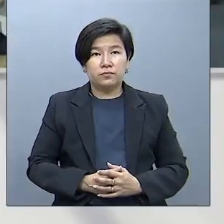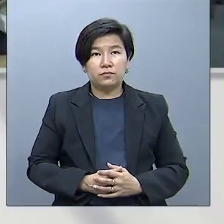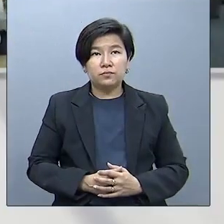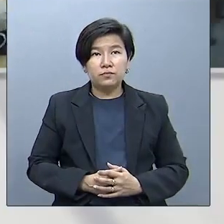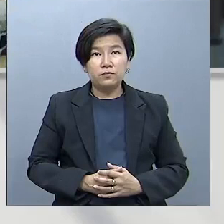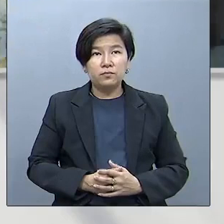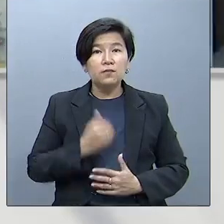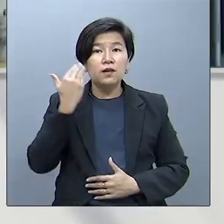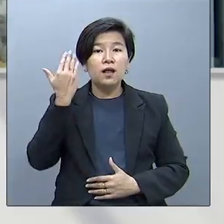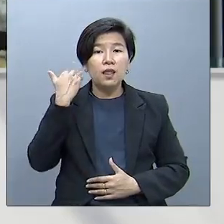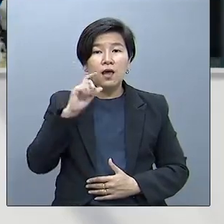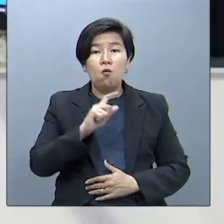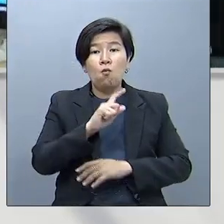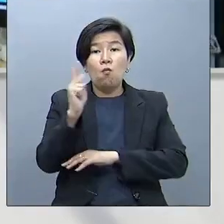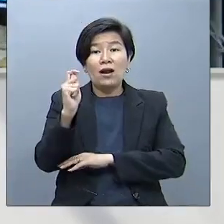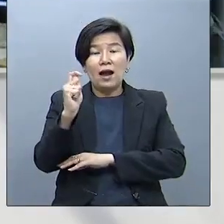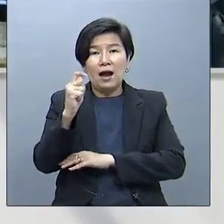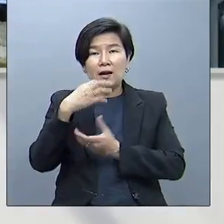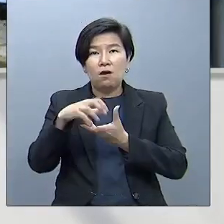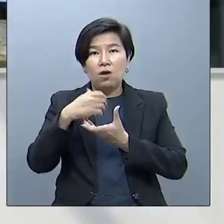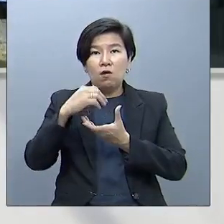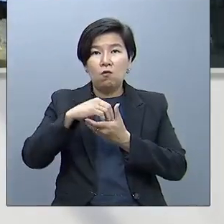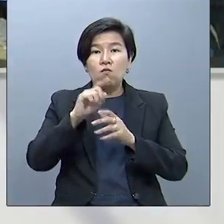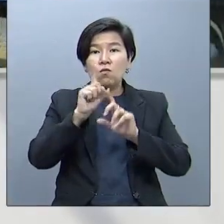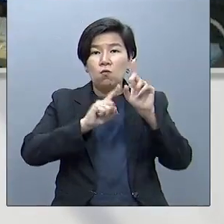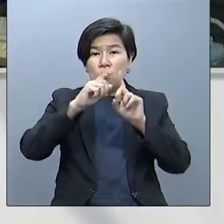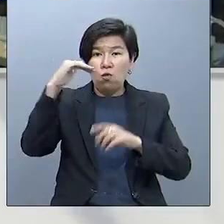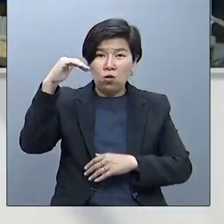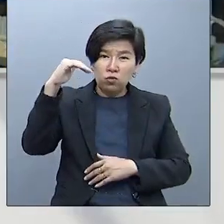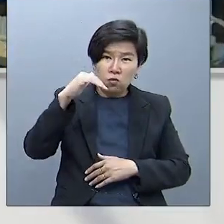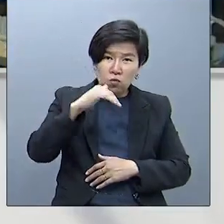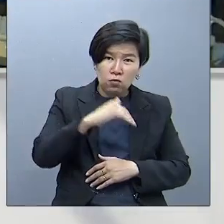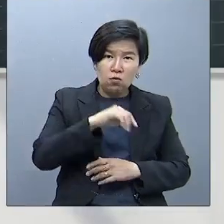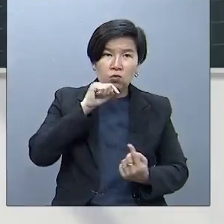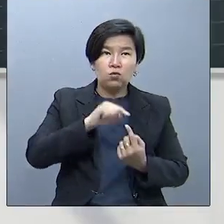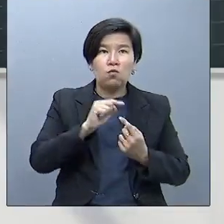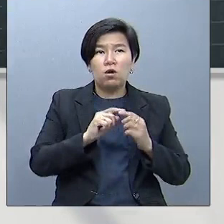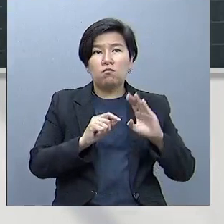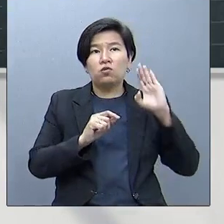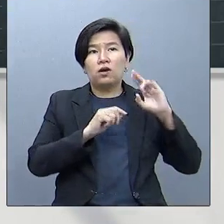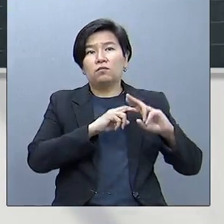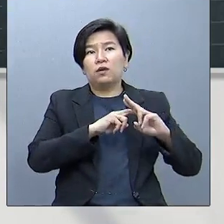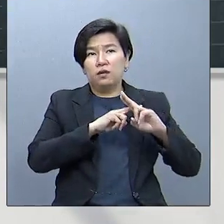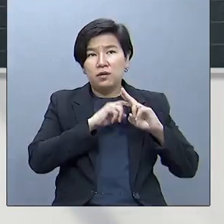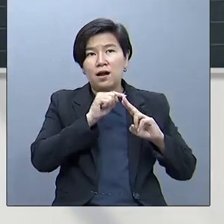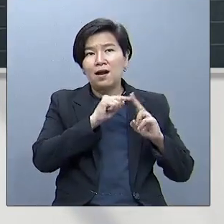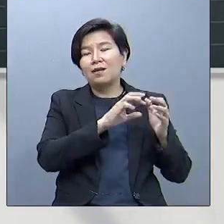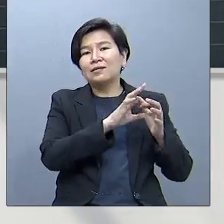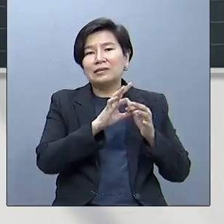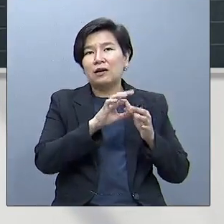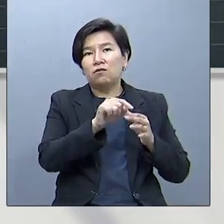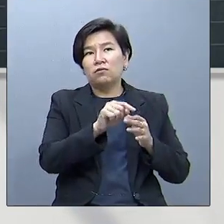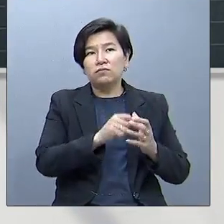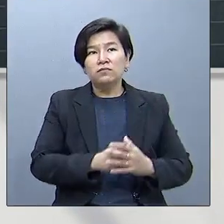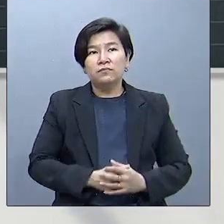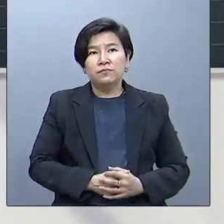พูดตงแต่วนนังคันแล้วนะคะวาหุ้นที่มัรวงเยอะๆ คือหุนในกลุมธรกิจที่ถกมองวาผูกขาดฒุรกิจ อาจ